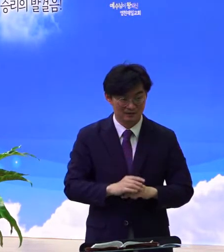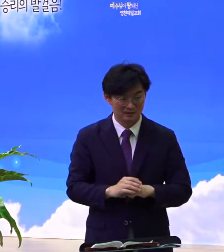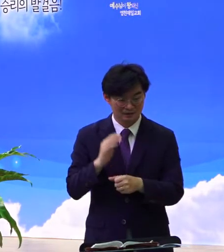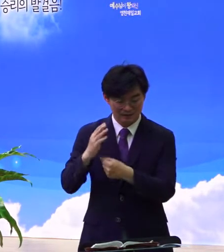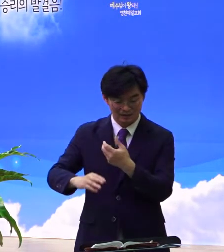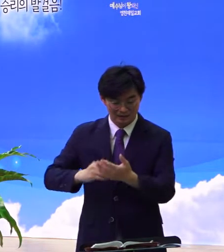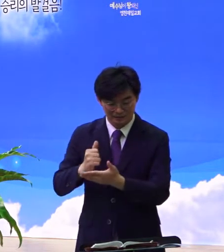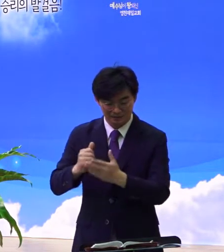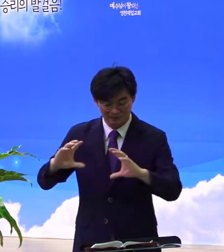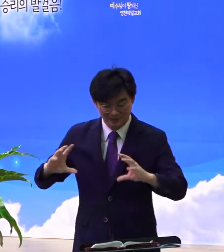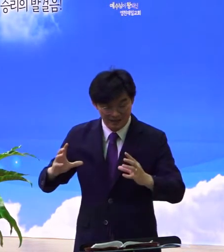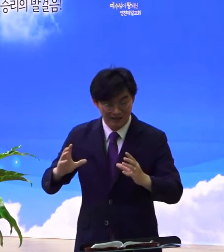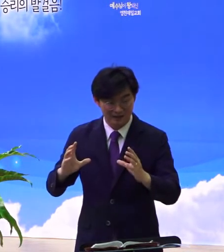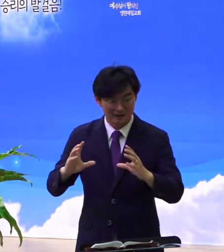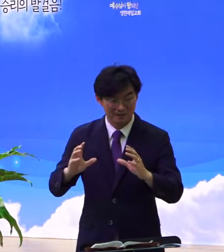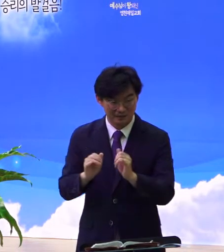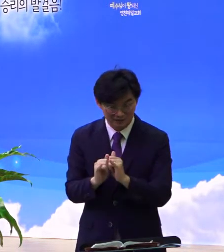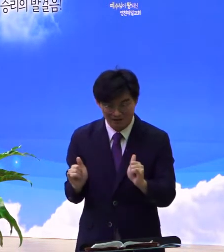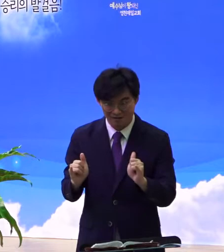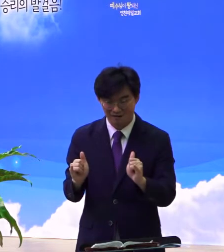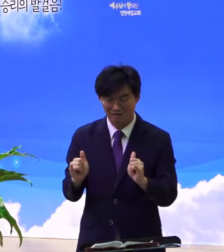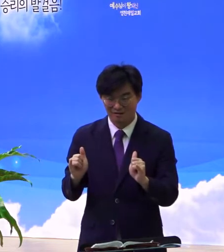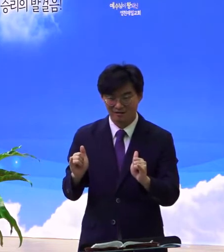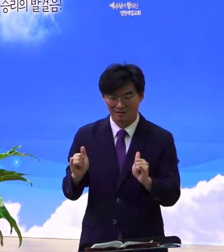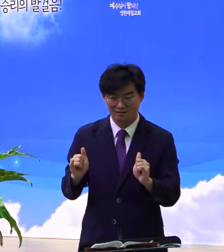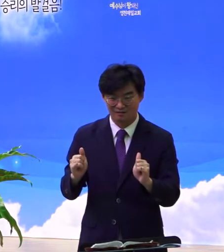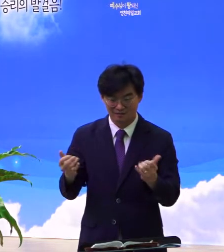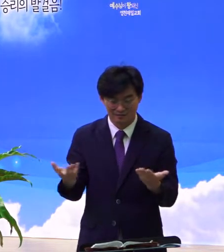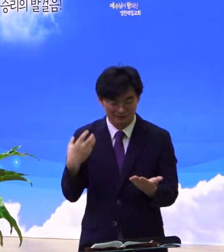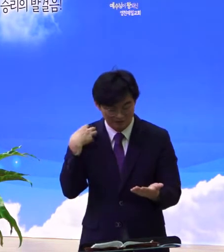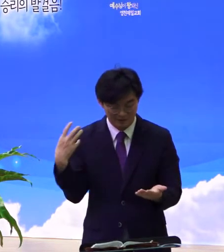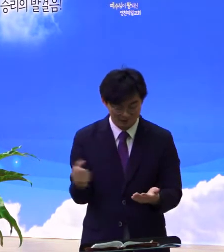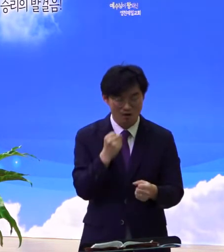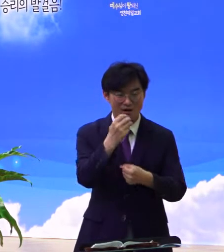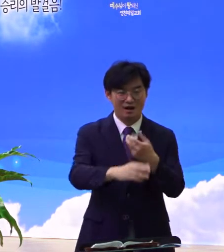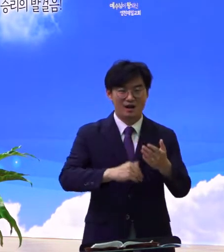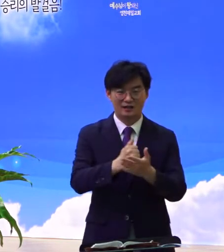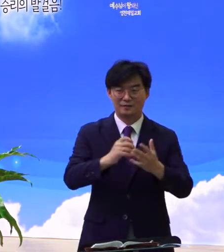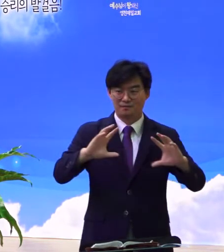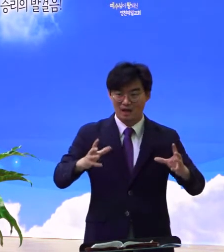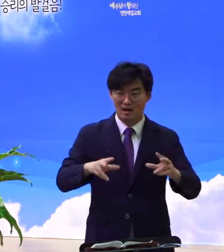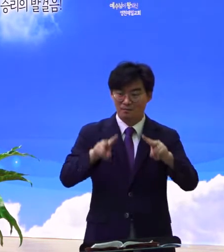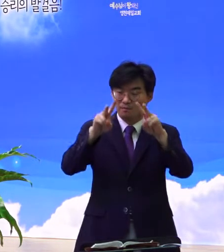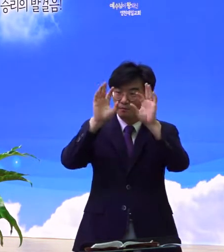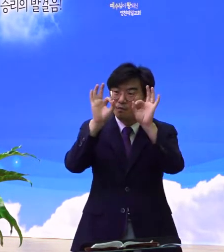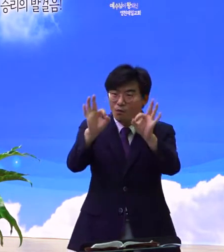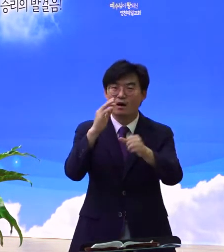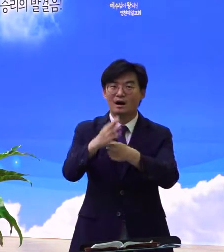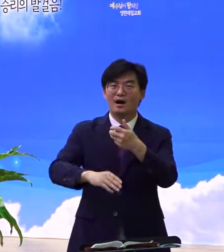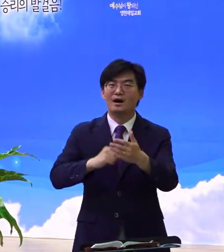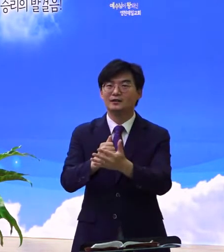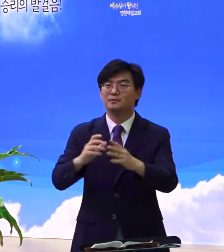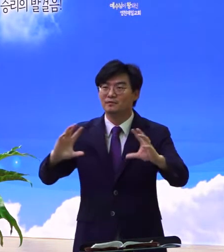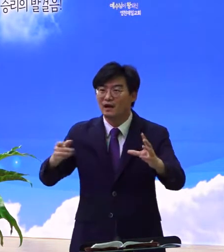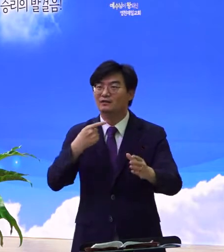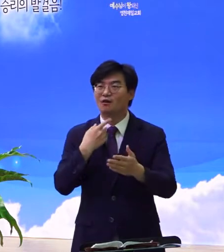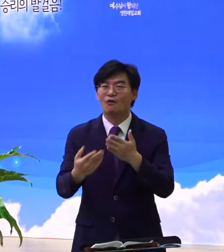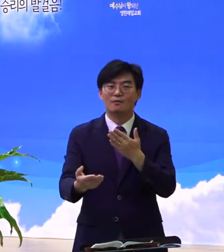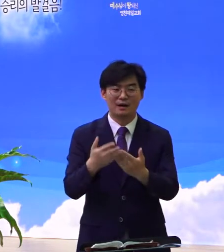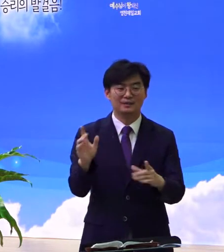하나님 나라의 백성으로 이 땅에서 하나님의 세계를 보며 하나님의 세계를 경험하면서 사는 것입니다.